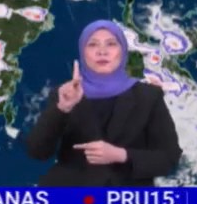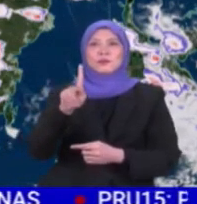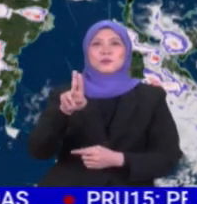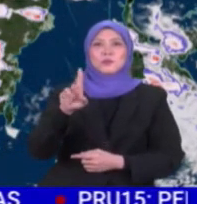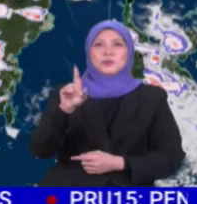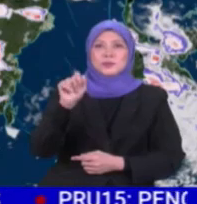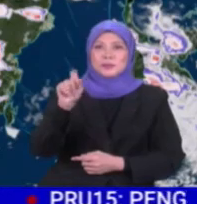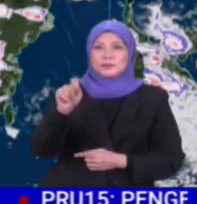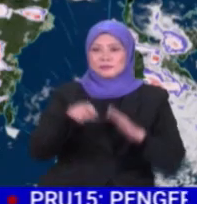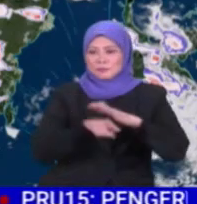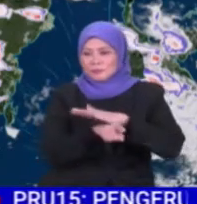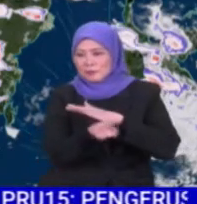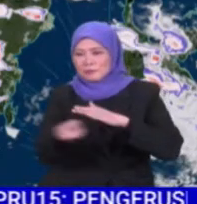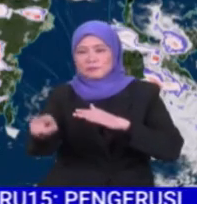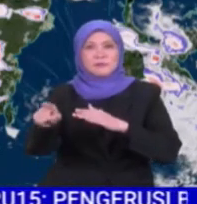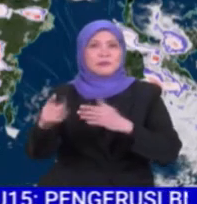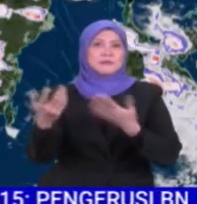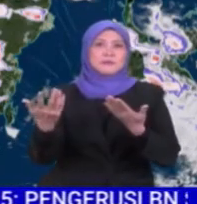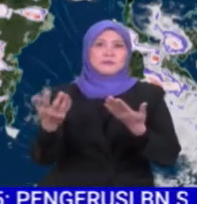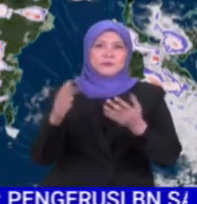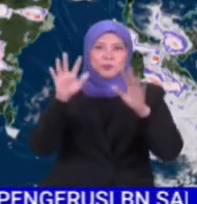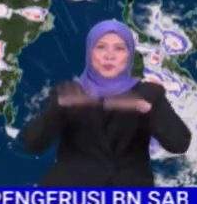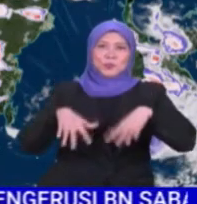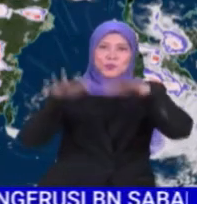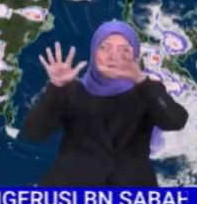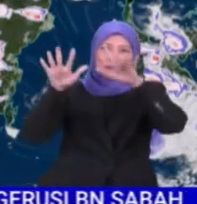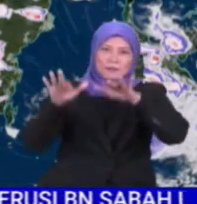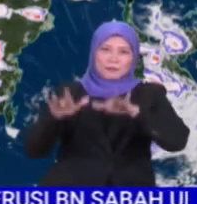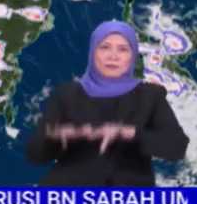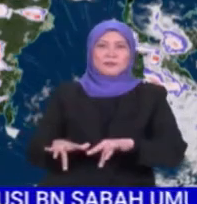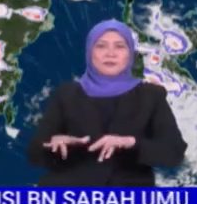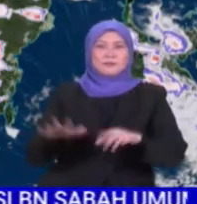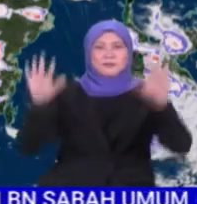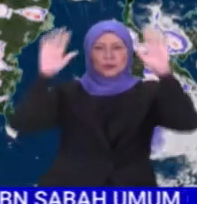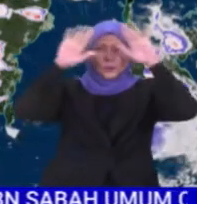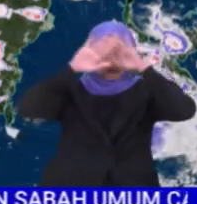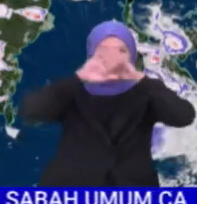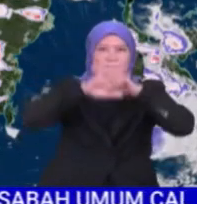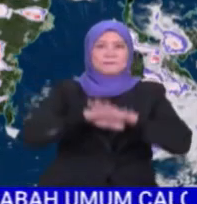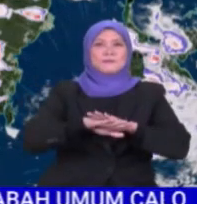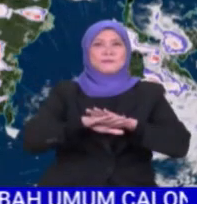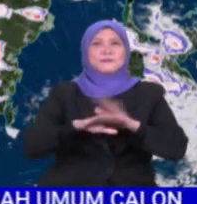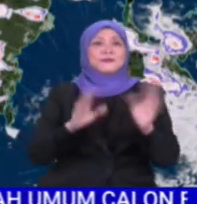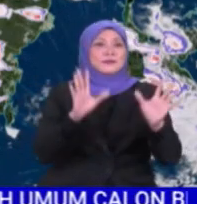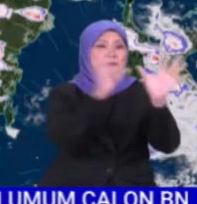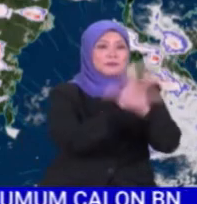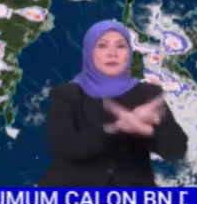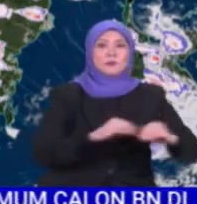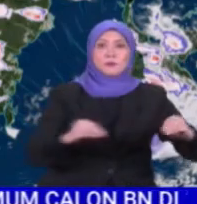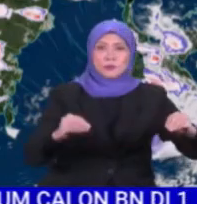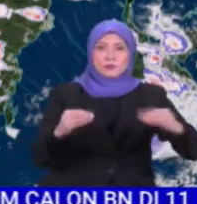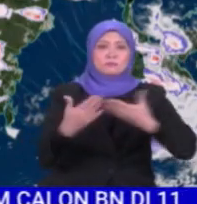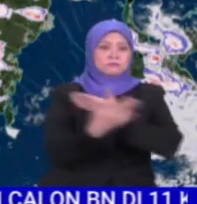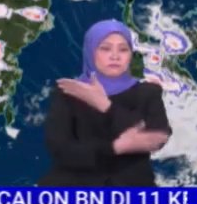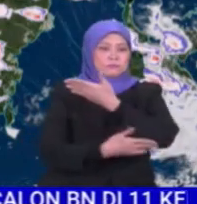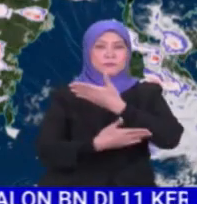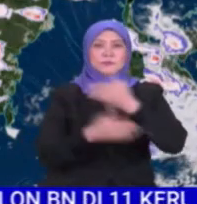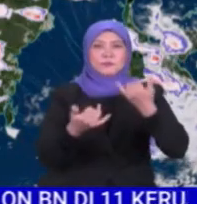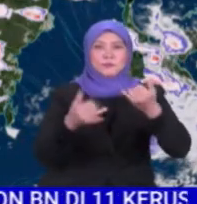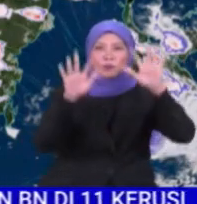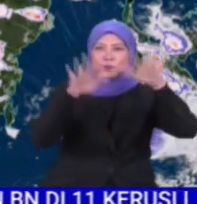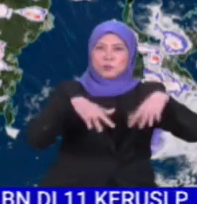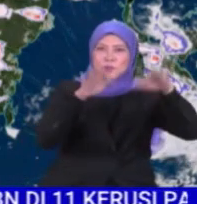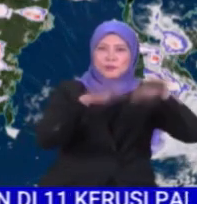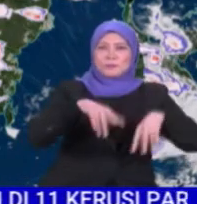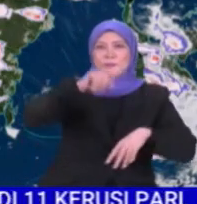Di bahagian pedalaman dan juga pantai barat, buat masa kini hujan renyai dan juga keadaan yang agak mendung. Di negeri Sarawak pula, hujan berserta petir lebih tertumpu